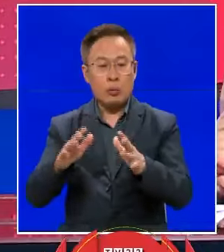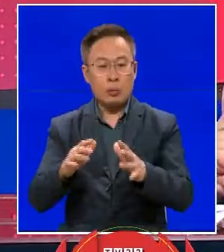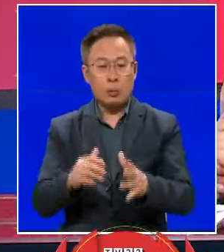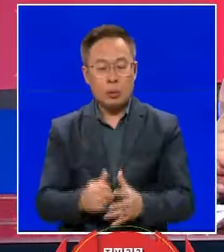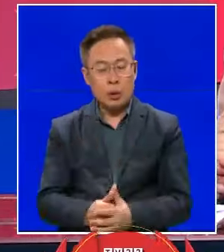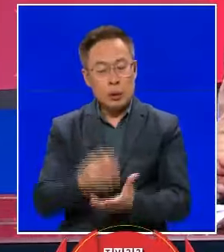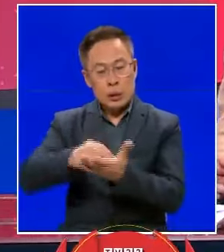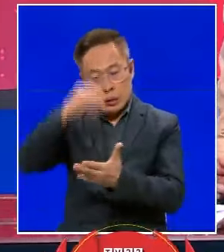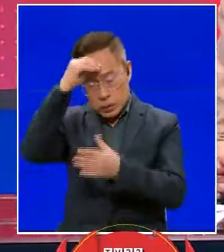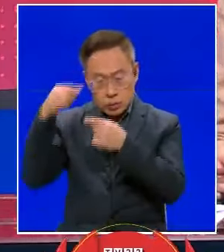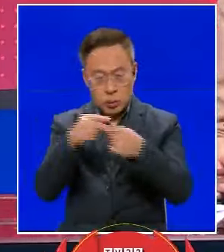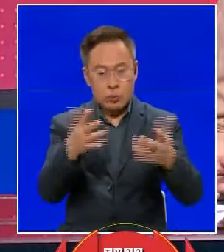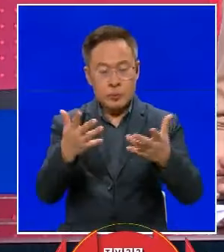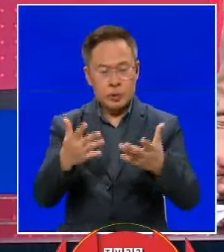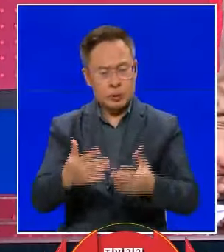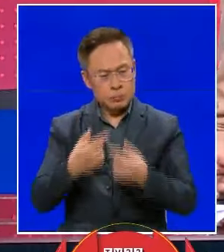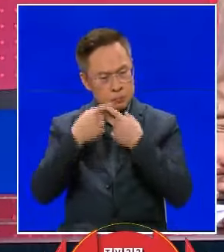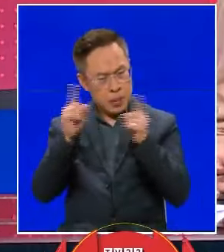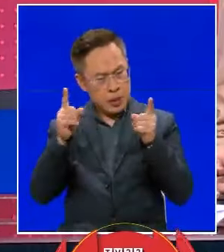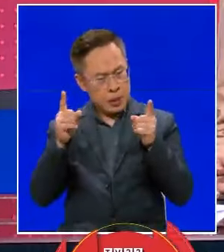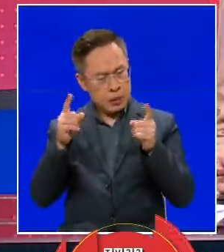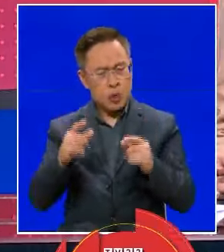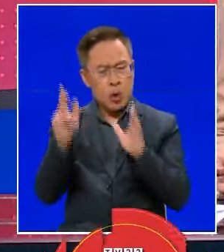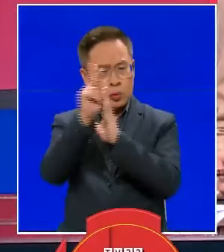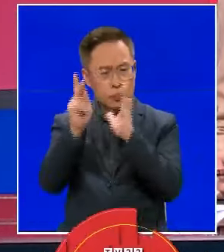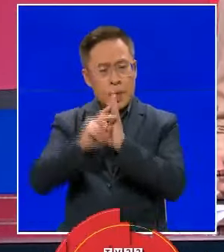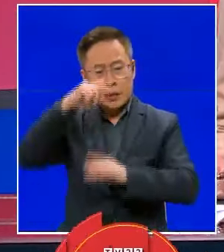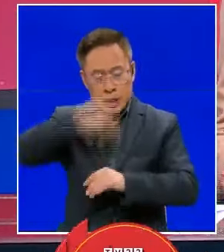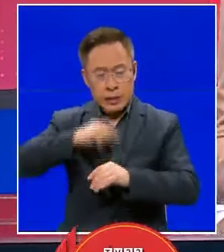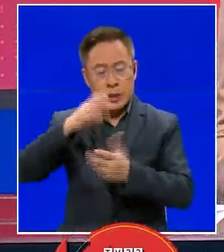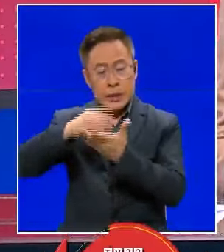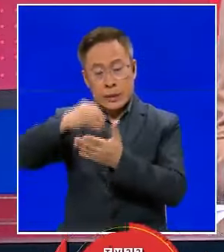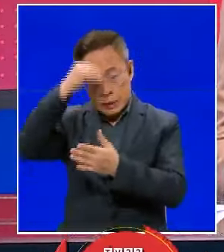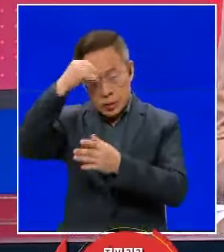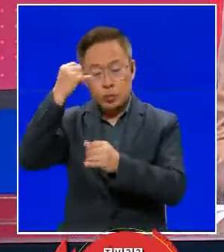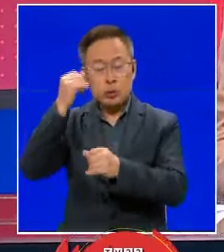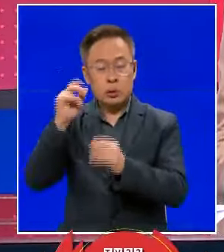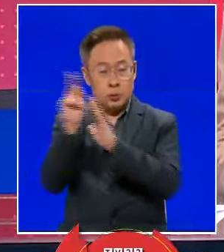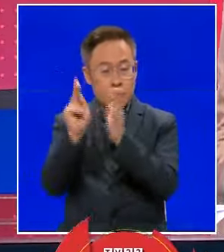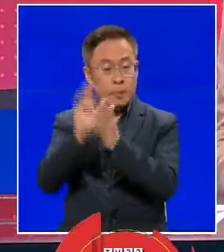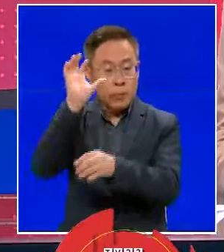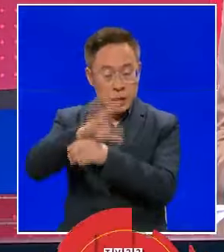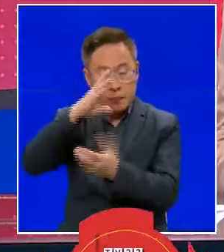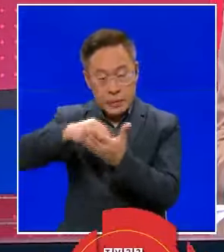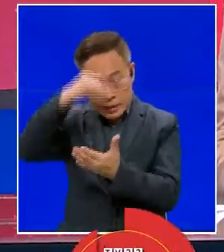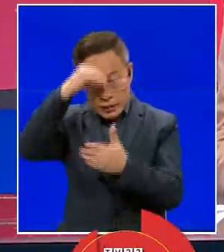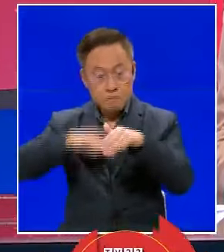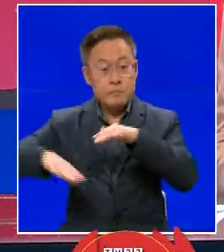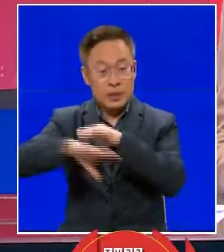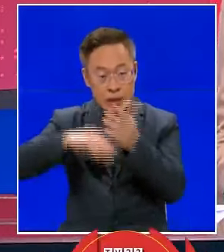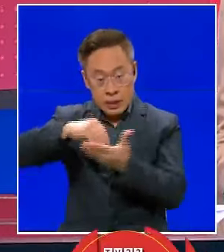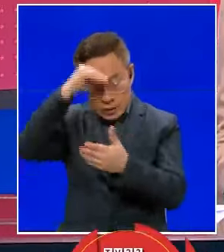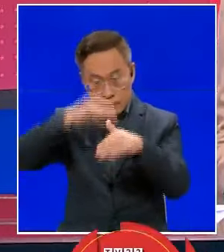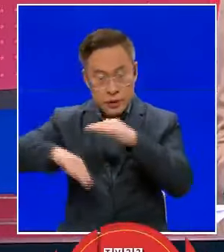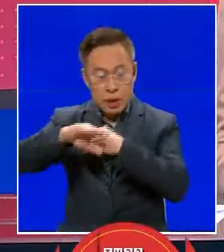การศึกษาป้าบังคับเรามันไม่น่าจบแค่ม .6 ป .6 นะฮะต้องม .3 หรือถ้าเต็มหลักสูตรก็ต้องไปจบม.ปลายนะ อาจจะเป็นในเรื่องของ